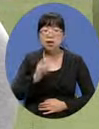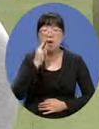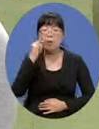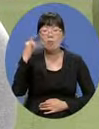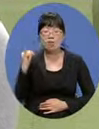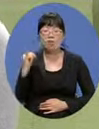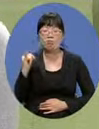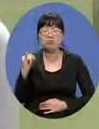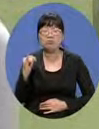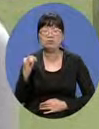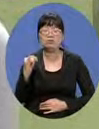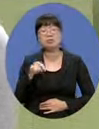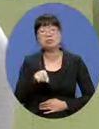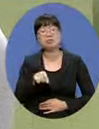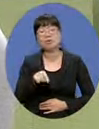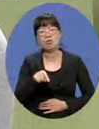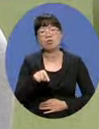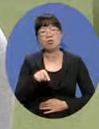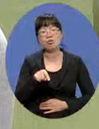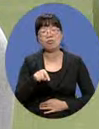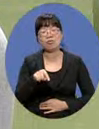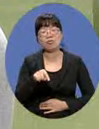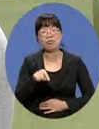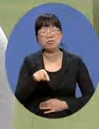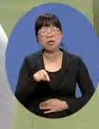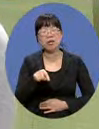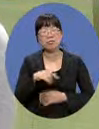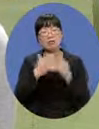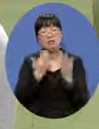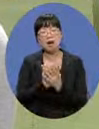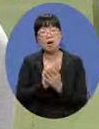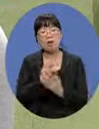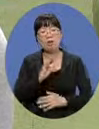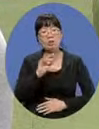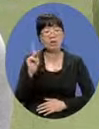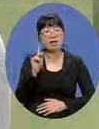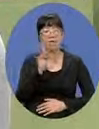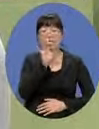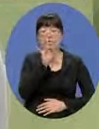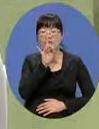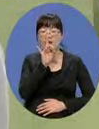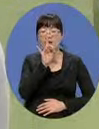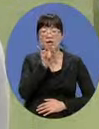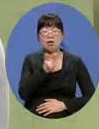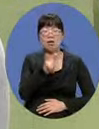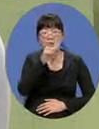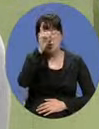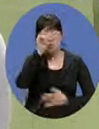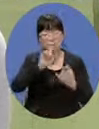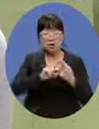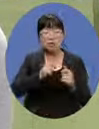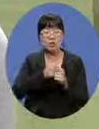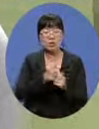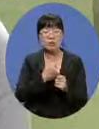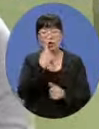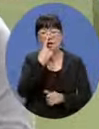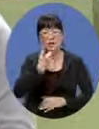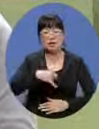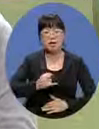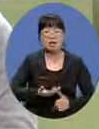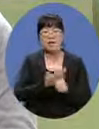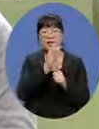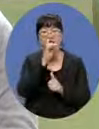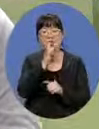엄마는 들어줄 수 없다. 엄마가 네 고집을 다 들어주면 널 멋진 딸로 키울 수가 없잖아. 네가 속상한